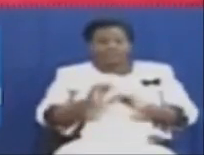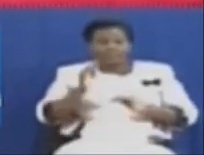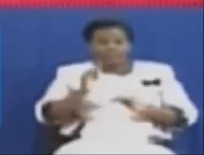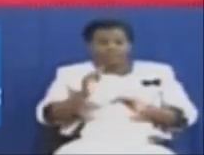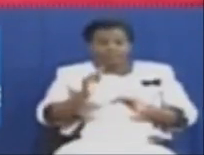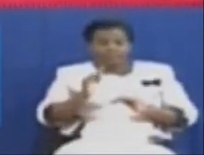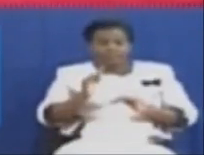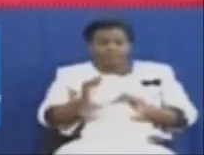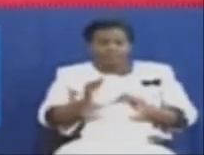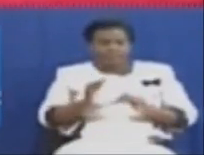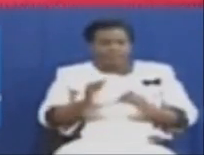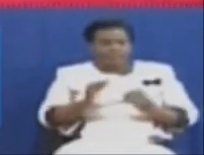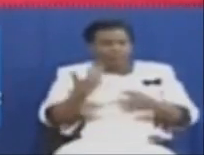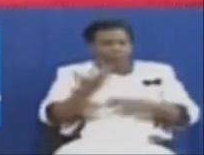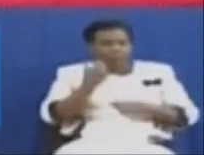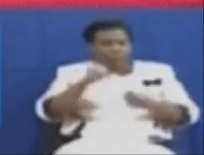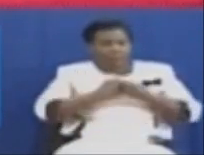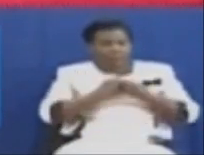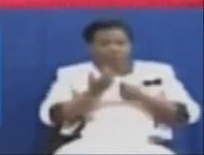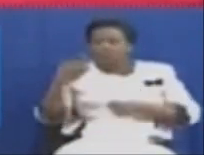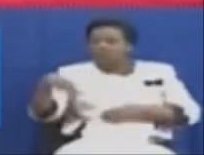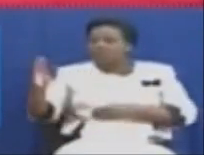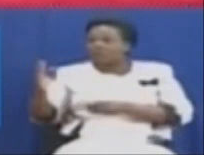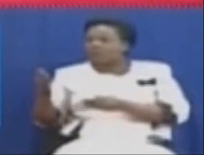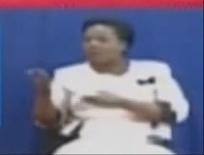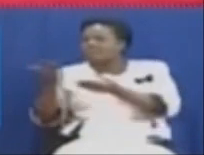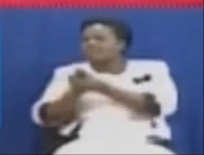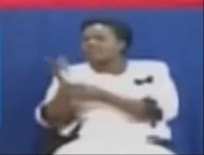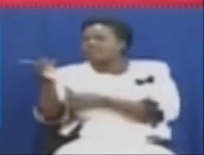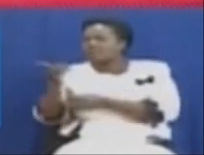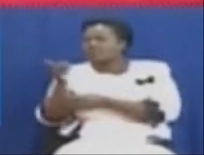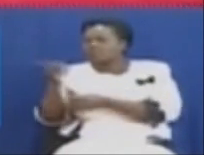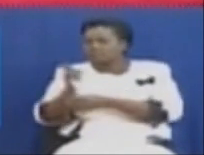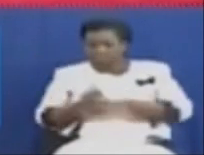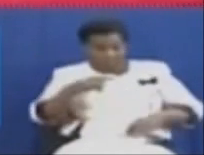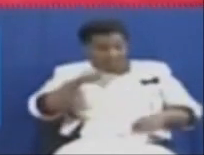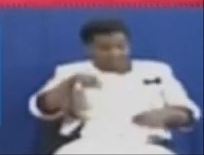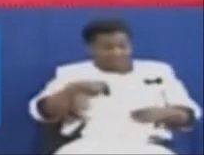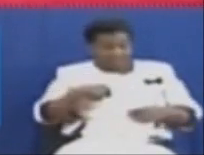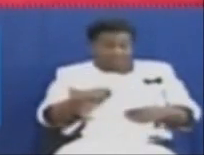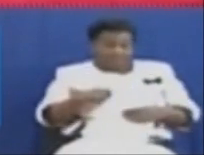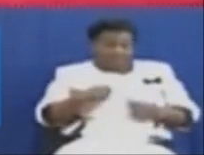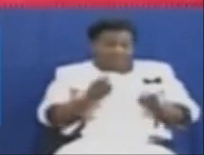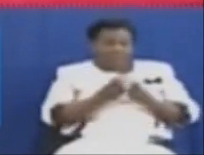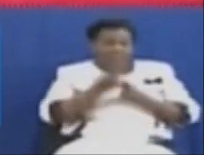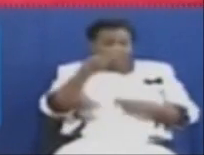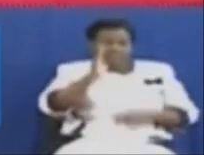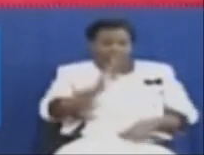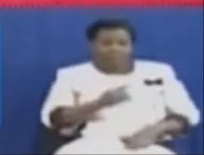wilayani Mbinga ili kuziwezesha AMCOS hizo kukopa kwa riba nafuu?